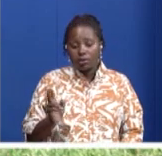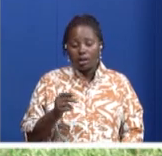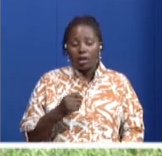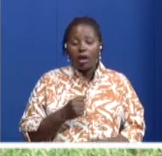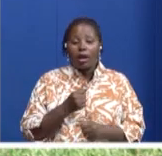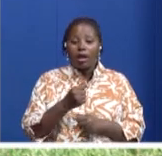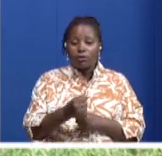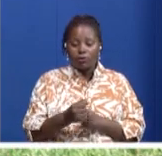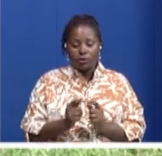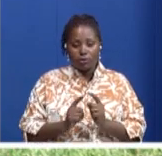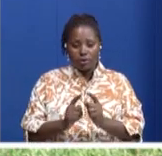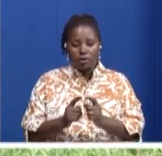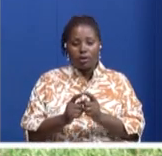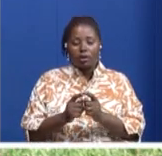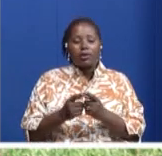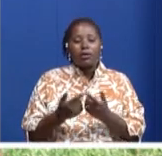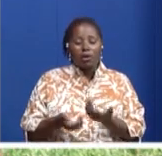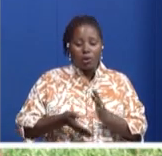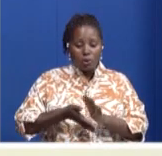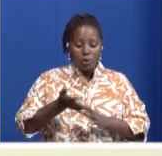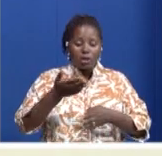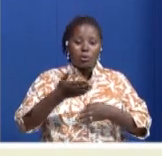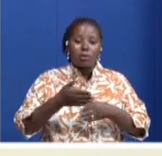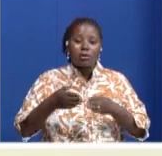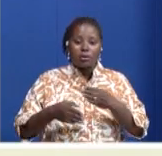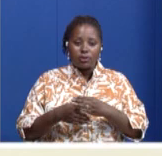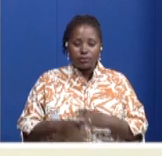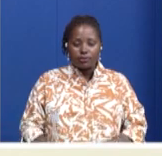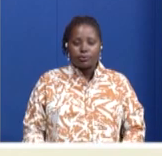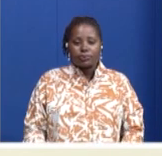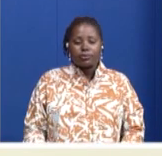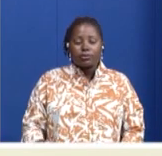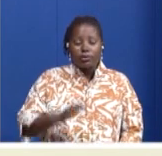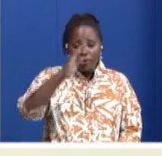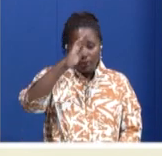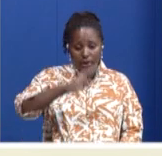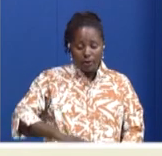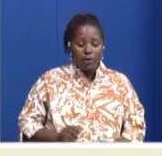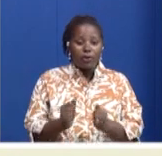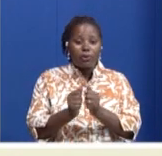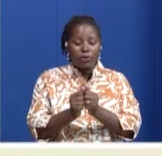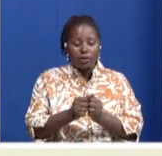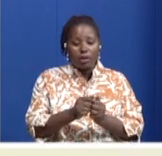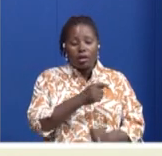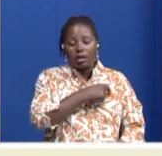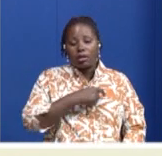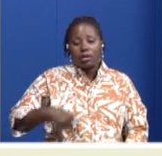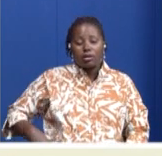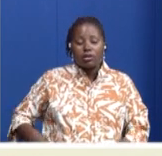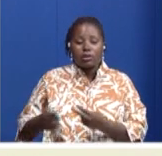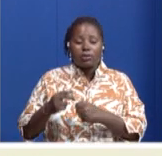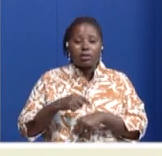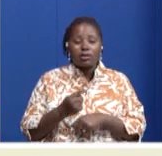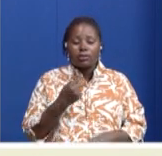hatu inu sasa maana kw hatu kuan uj desa mwaka huu rais samia sul hassan alema ku